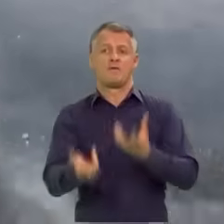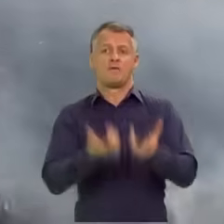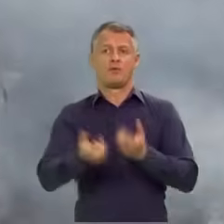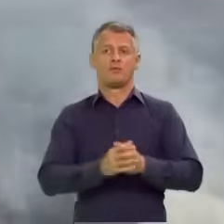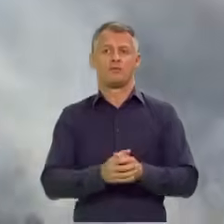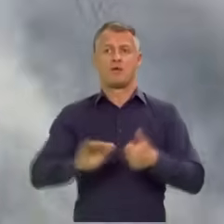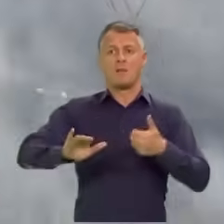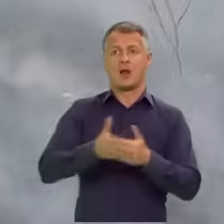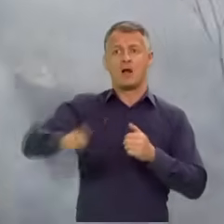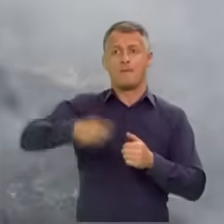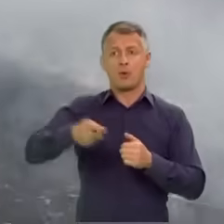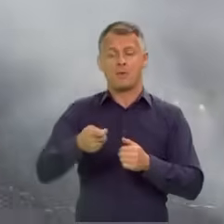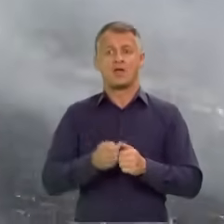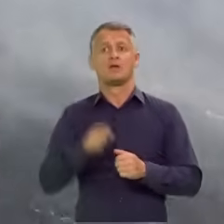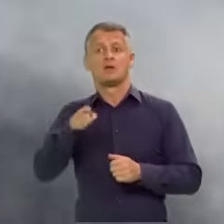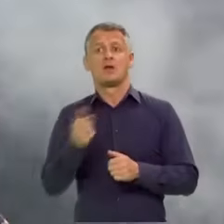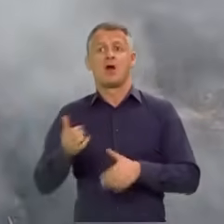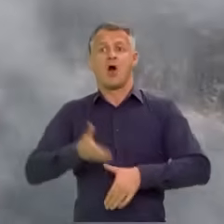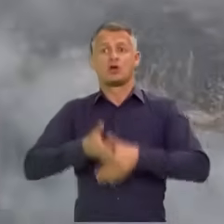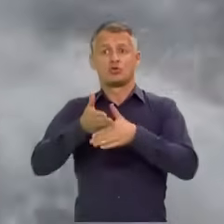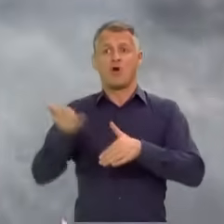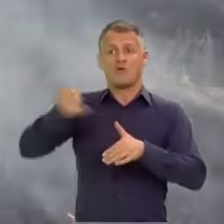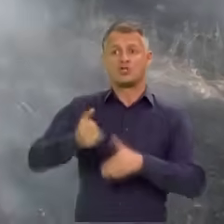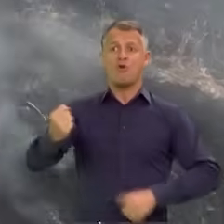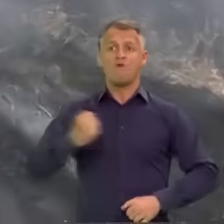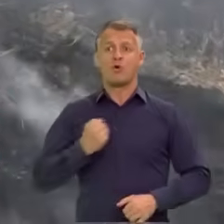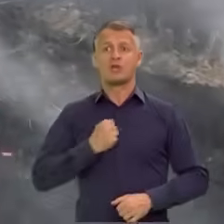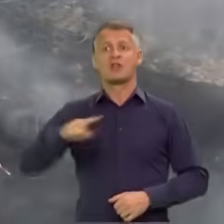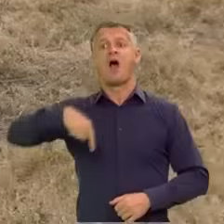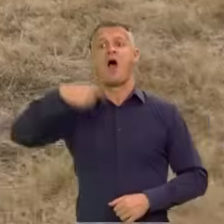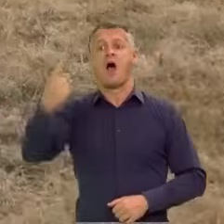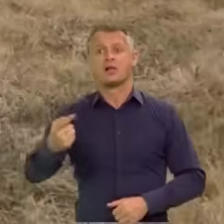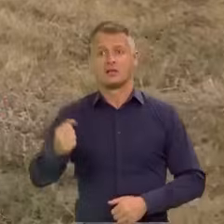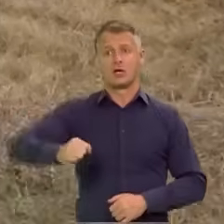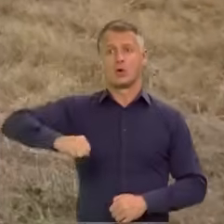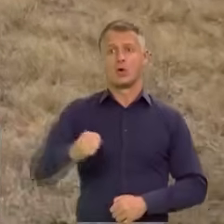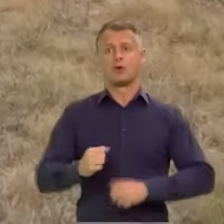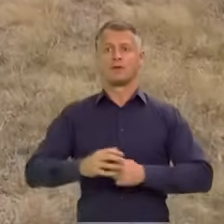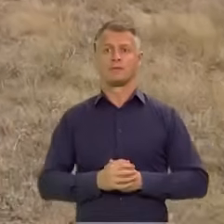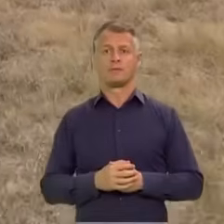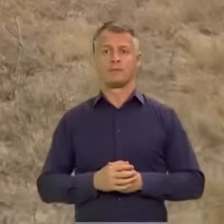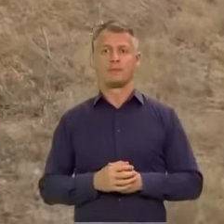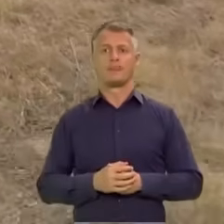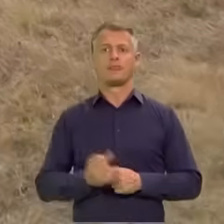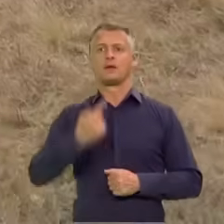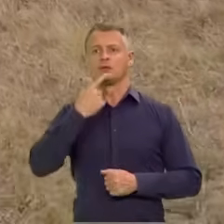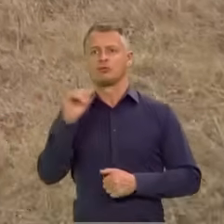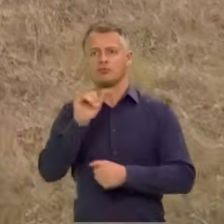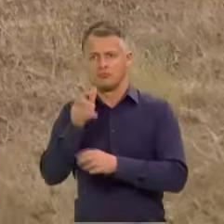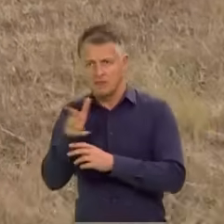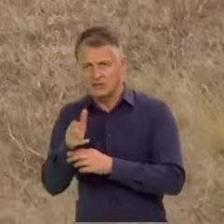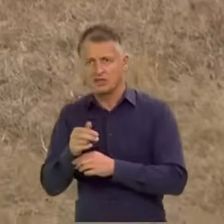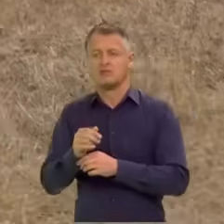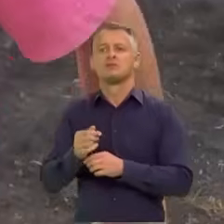Pe lângă pompieri și localnici, în ajutor au venit și voluntari din alte comune. Să trăiți! Să trăiți!